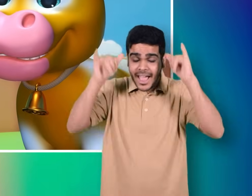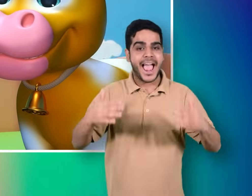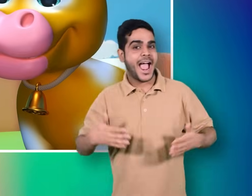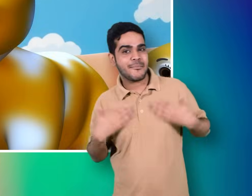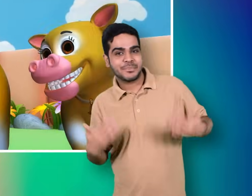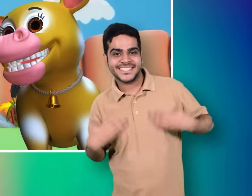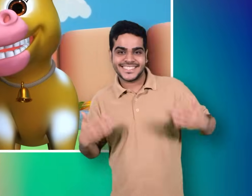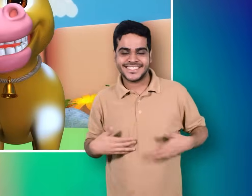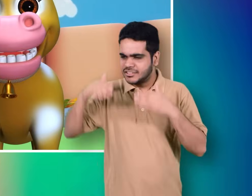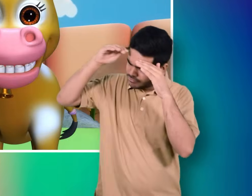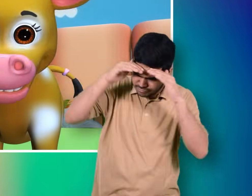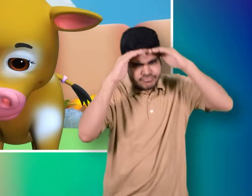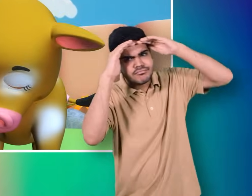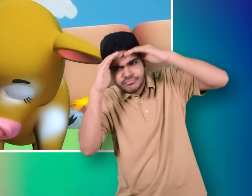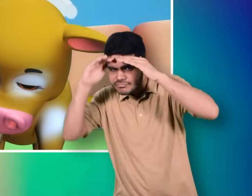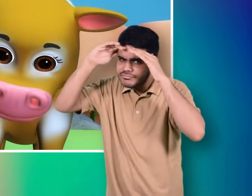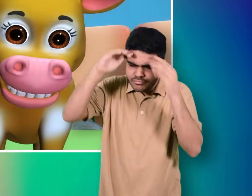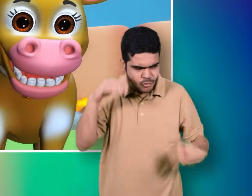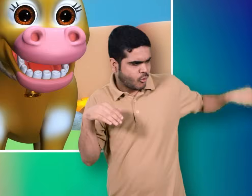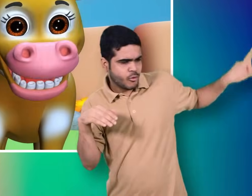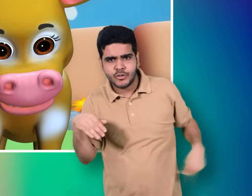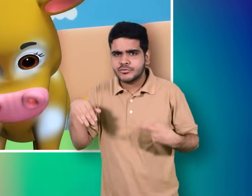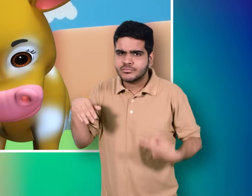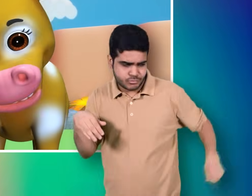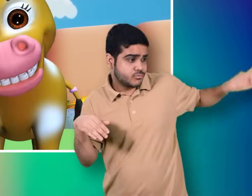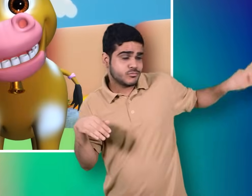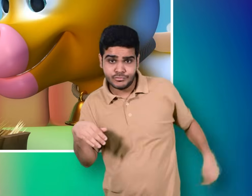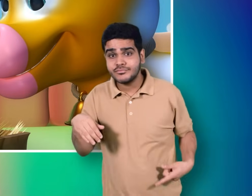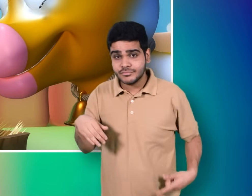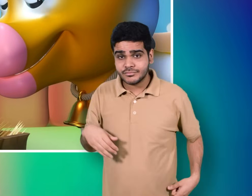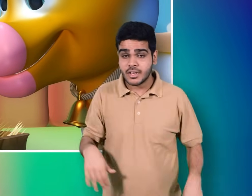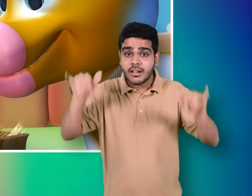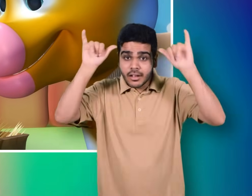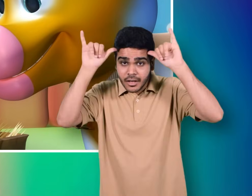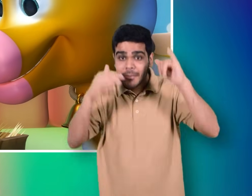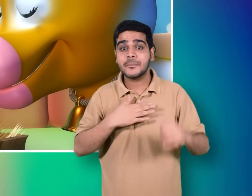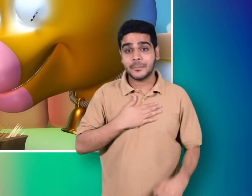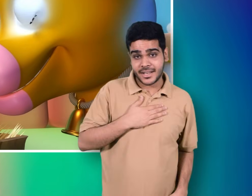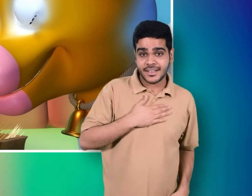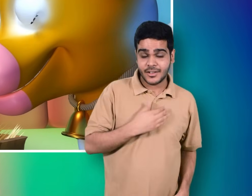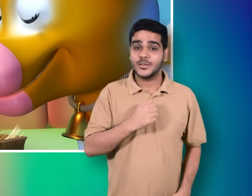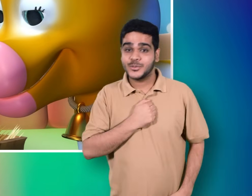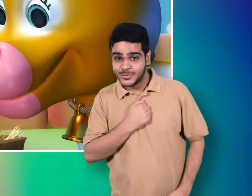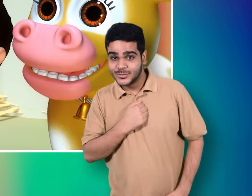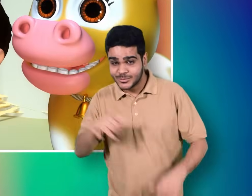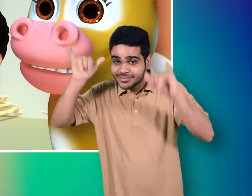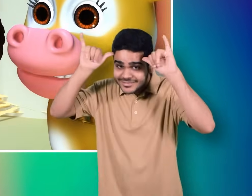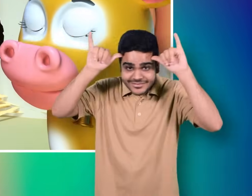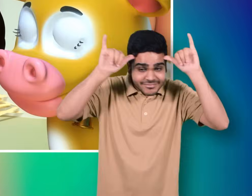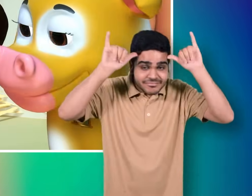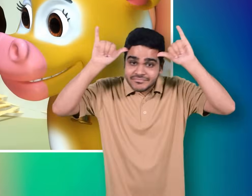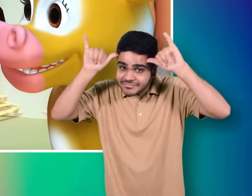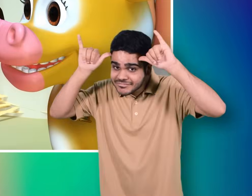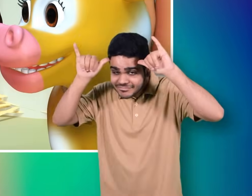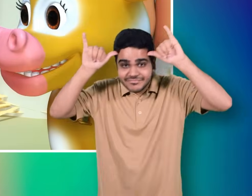सिर मटका कर पूंछ हिलाकर खुशी जताती गैया। गैया मेरी,